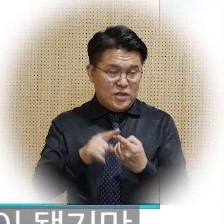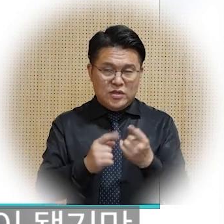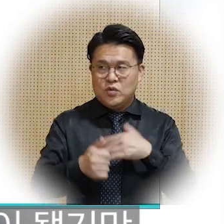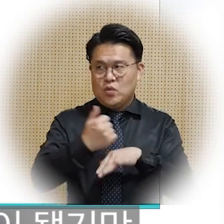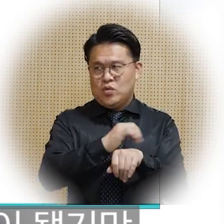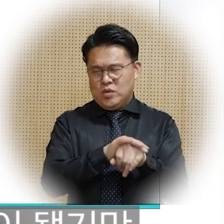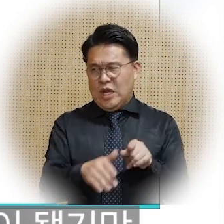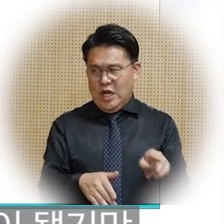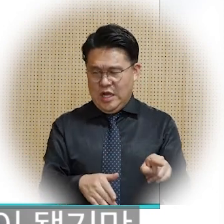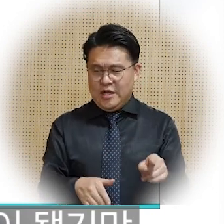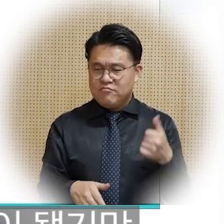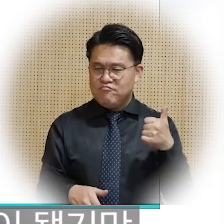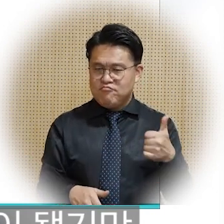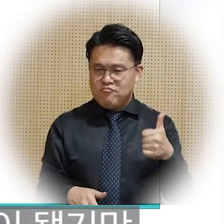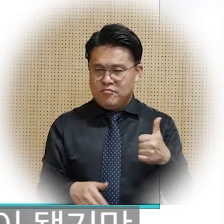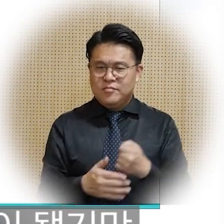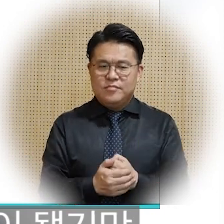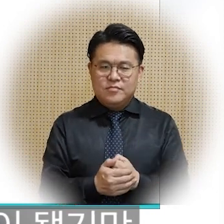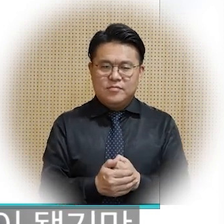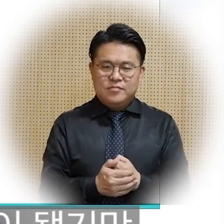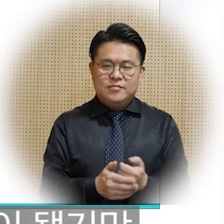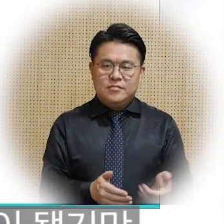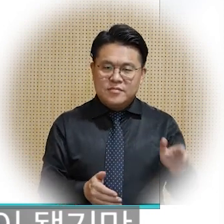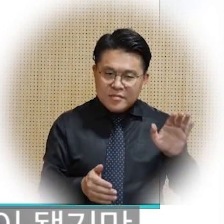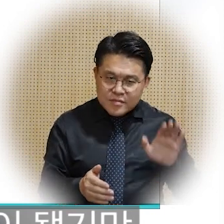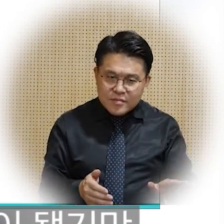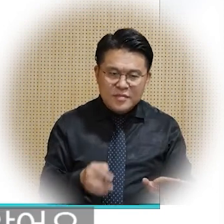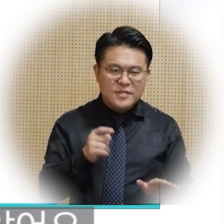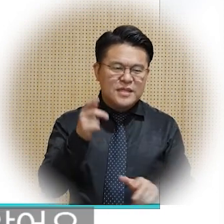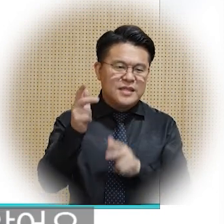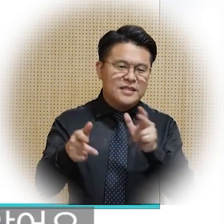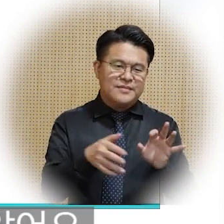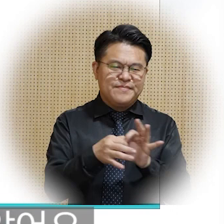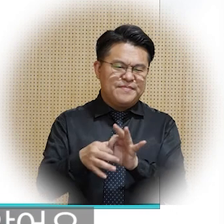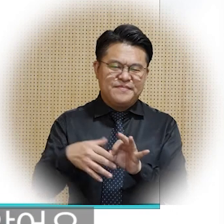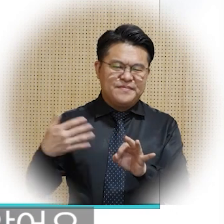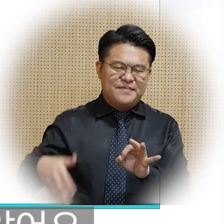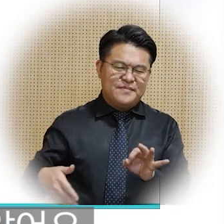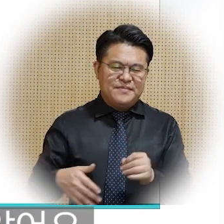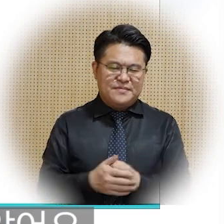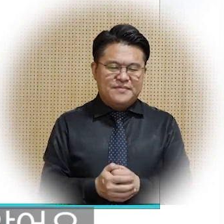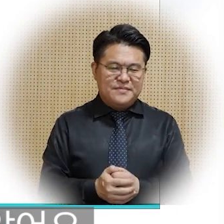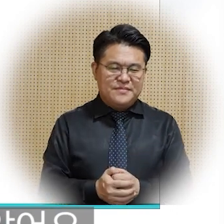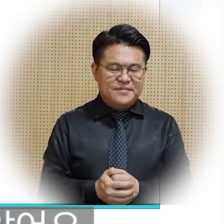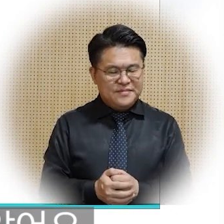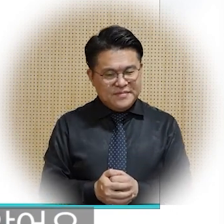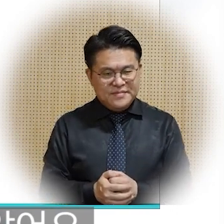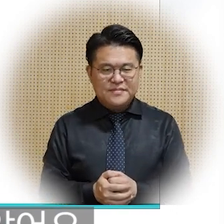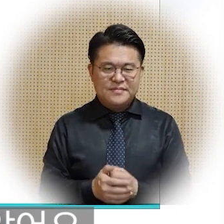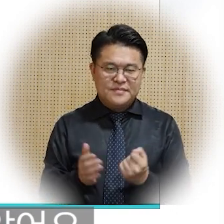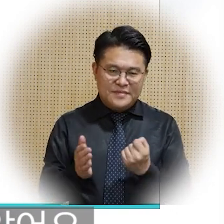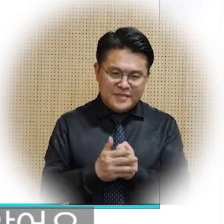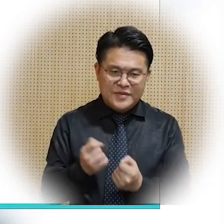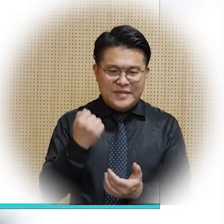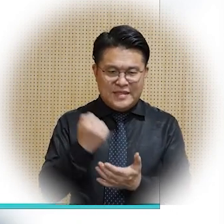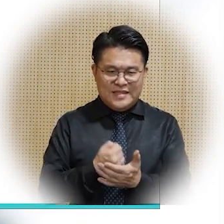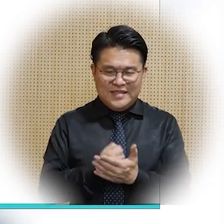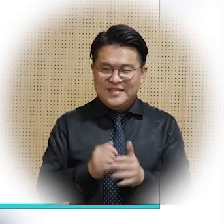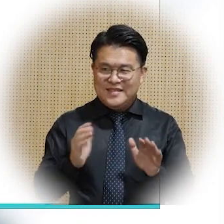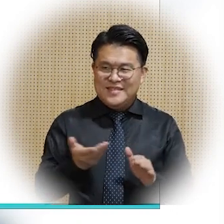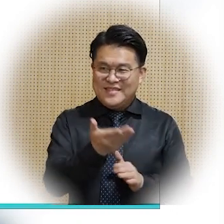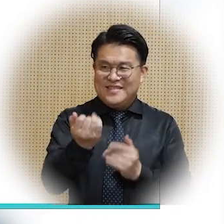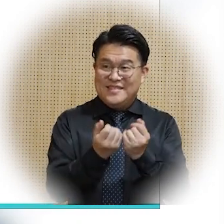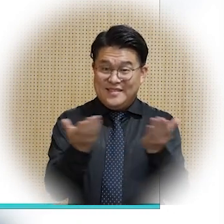어쨌든 되게 성공적으로 우리 발달장애인들의 직무가 개발이 됐지만 실질적으로 이게 일자리 사업으로까지 연계가 되지는 않았어요.